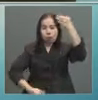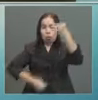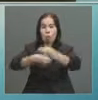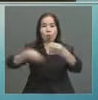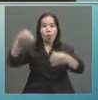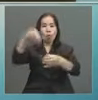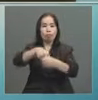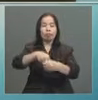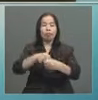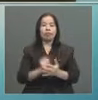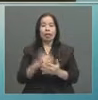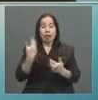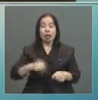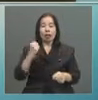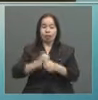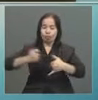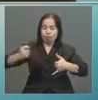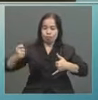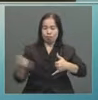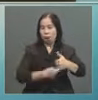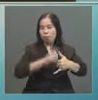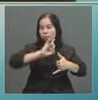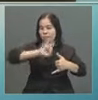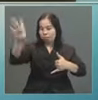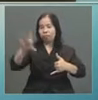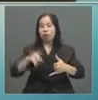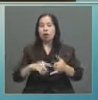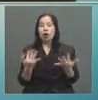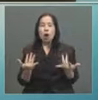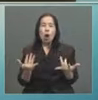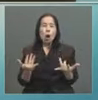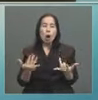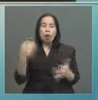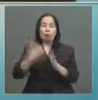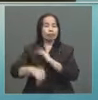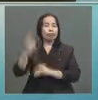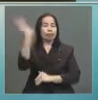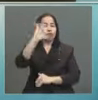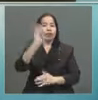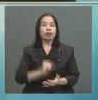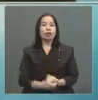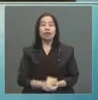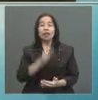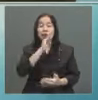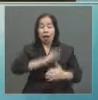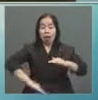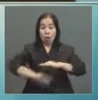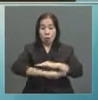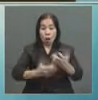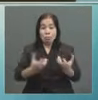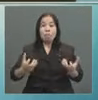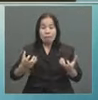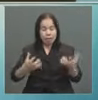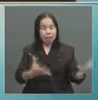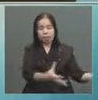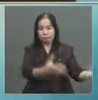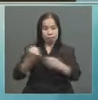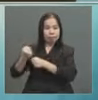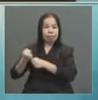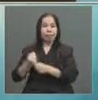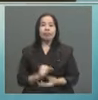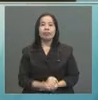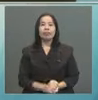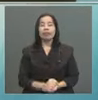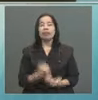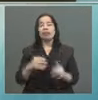ครับและให้ลงโทษสถานหนักไม่ต้องรอลงอาญาและถ้ามีของกลางริบด้วยครับโดยสรุปใน